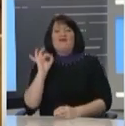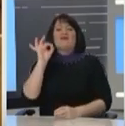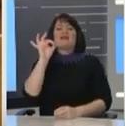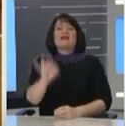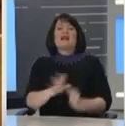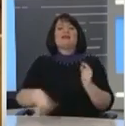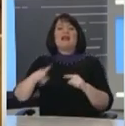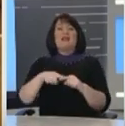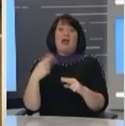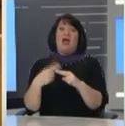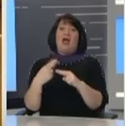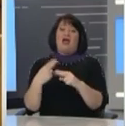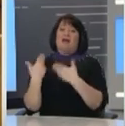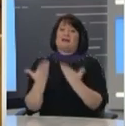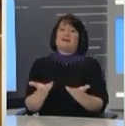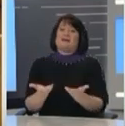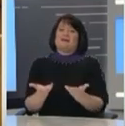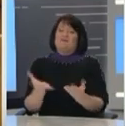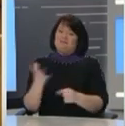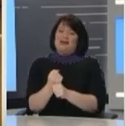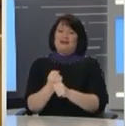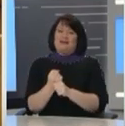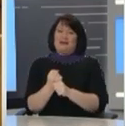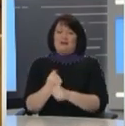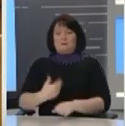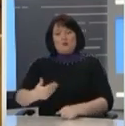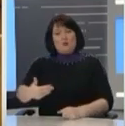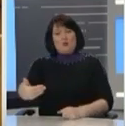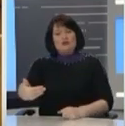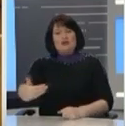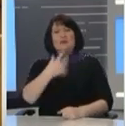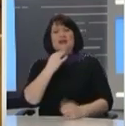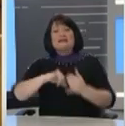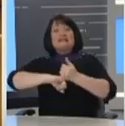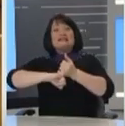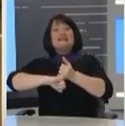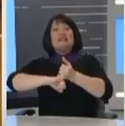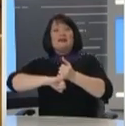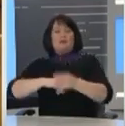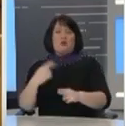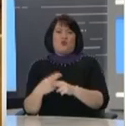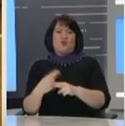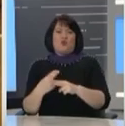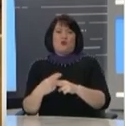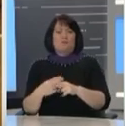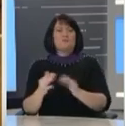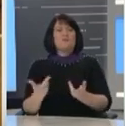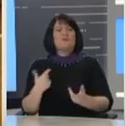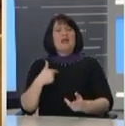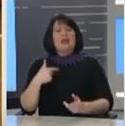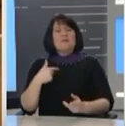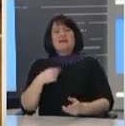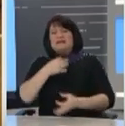πιστεύουμε ότι πραγματικά της αξίζει. Έχουμε μπροστά μας ένα μεγάλο στοίχημα. Και αυτό το στοίχημα εμείς το